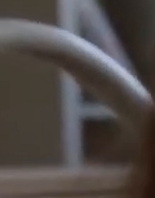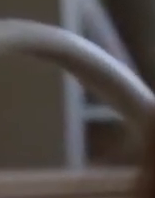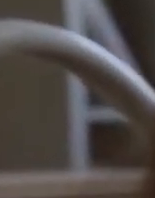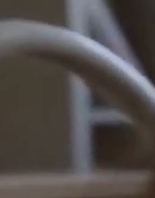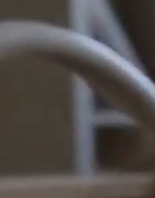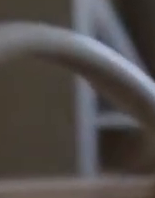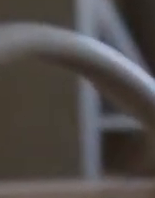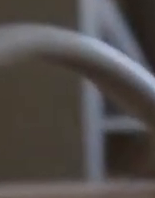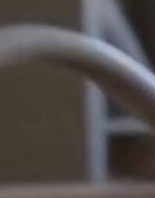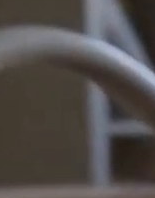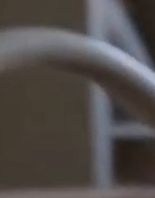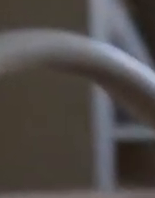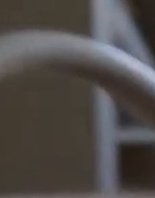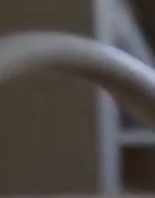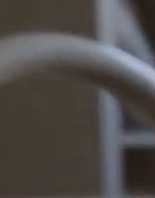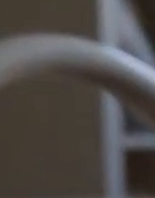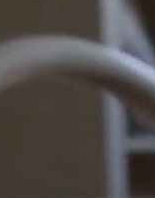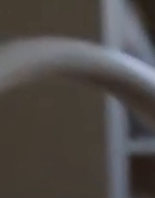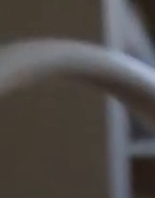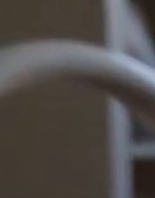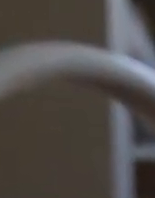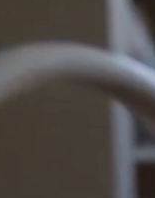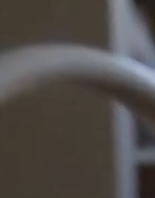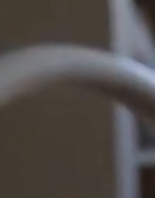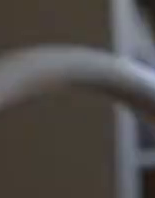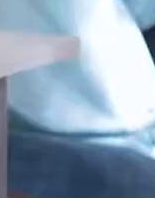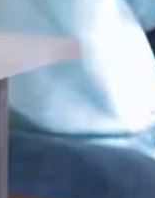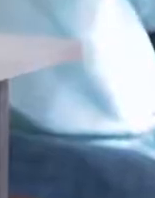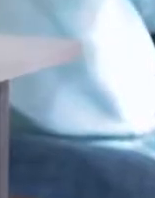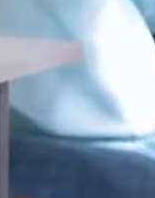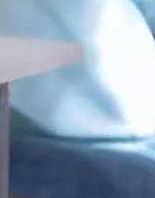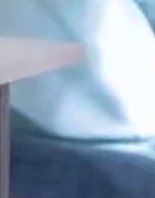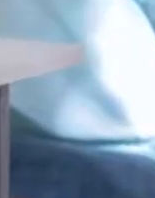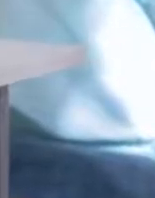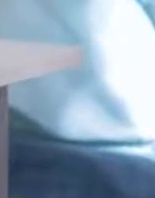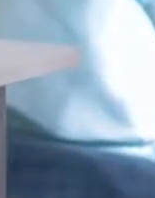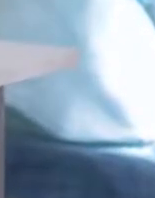fikiran menjadi lapang.